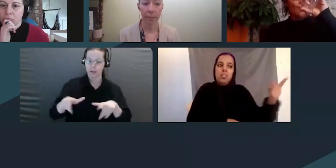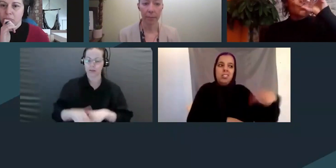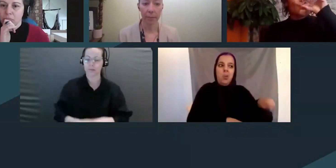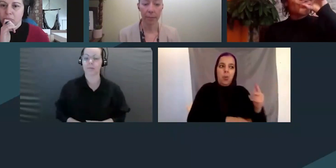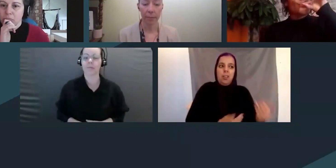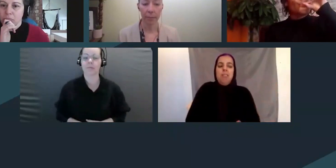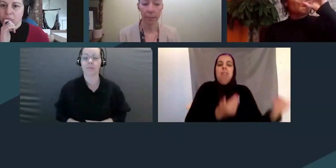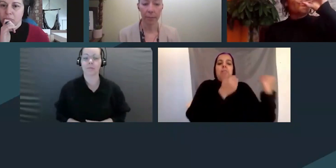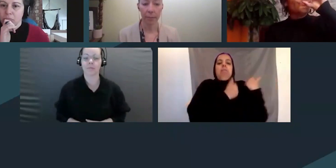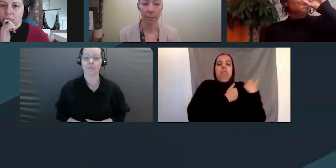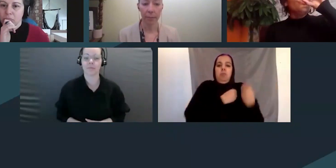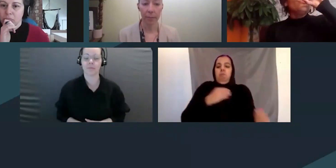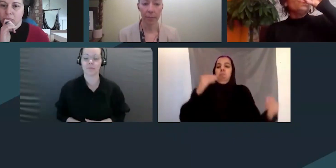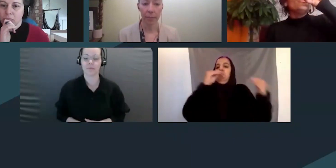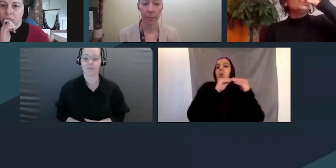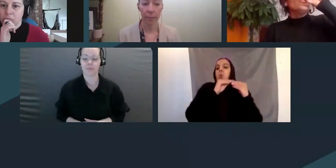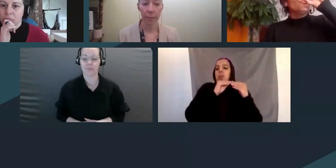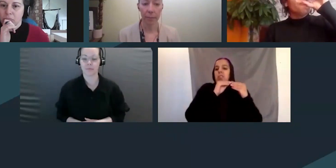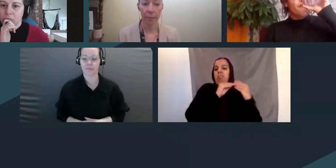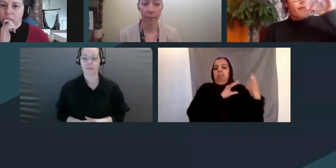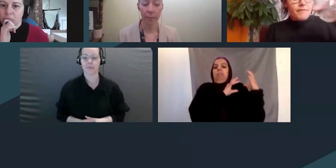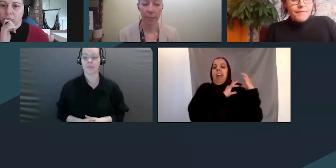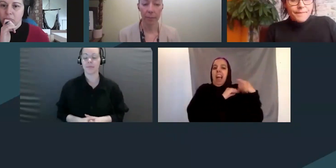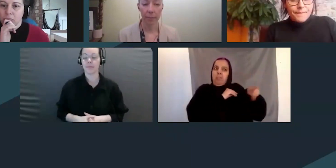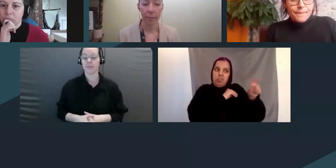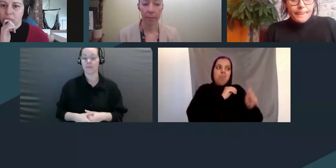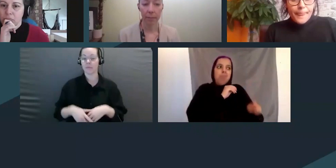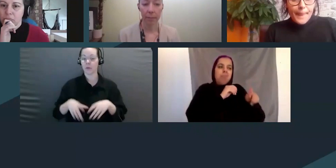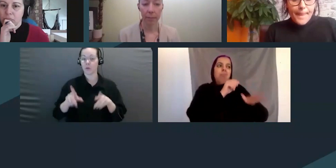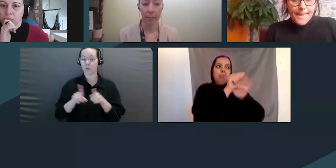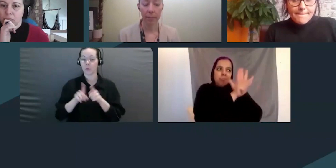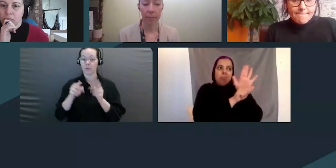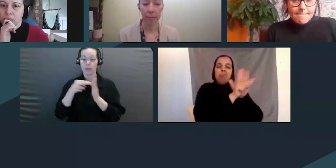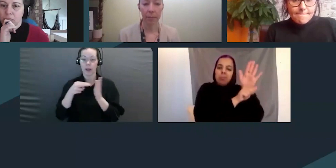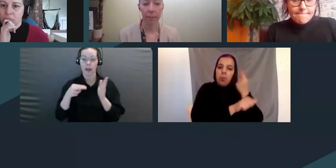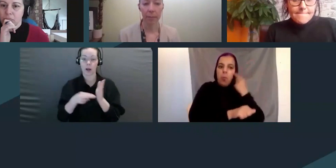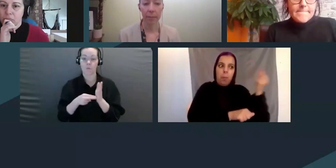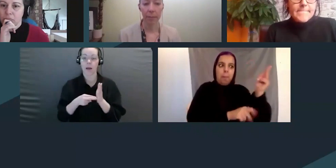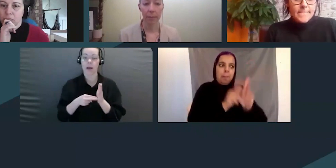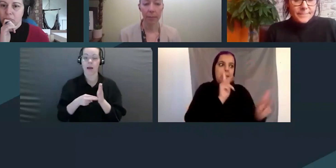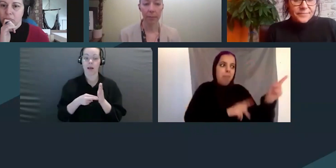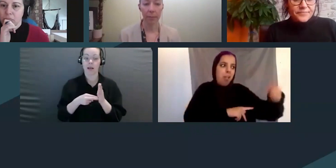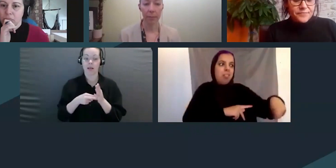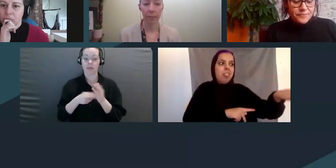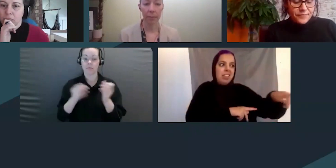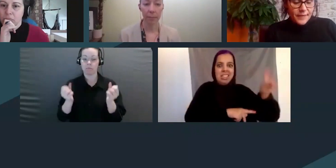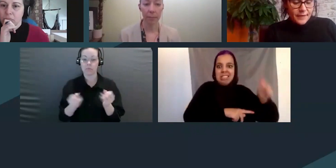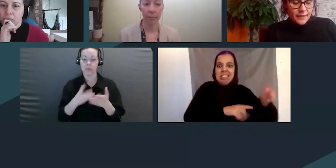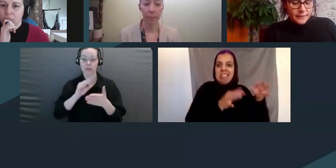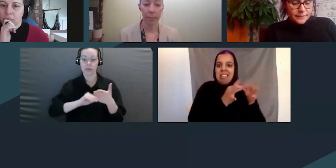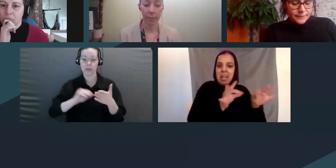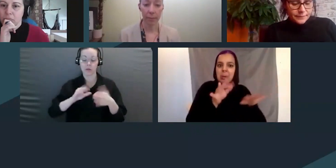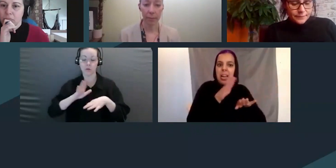et agir pour défendre les droits à l'accès aux langues et à l'interprétation.